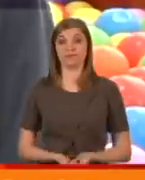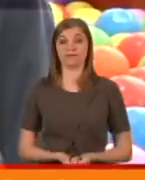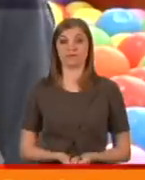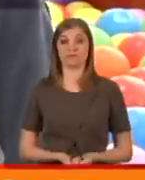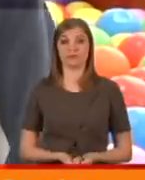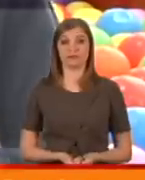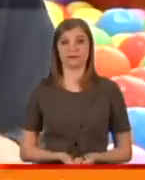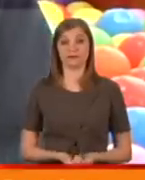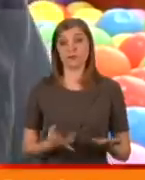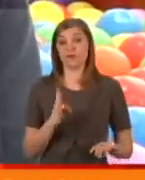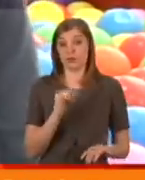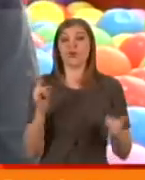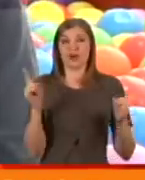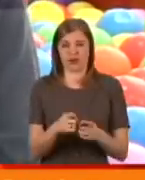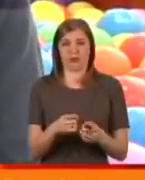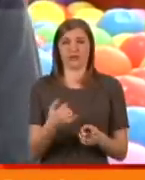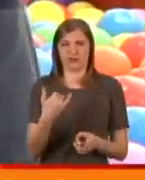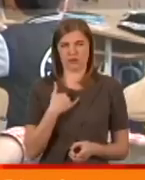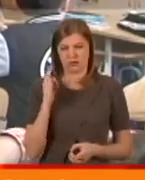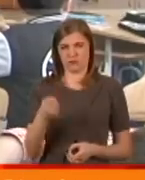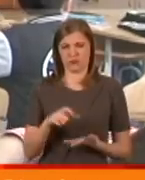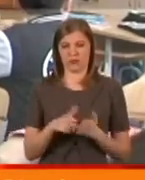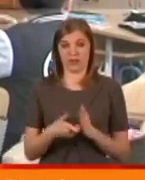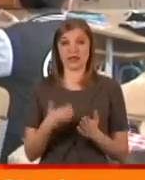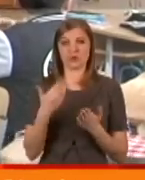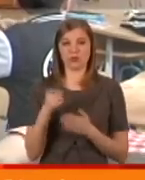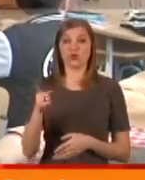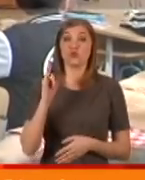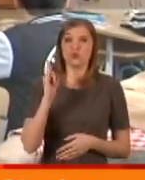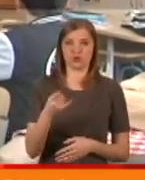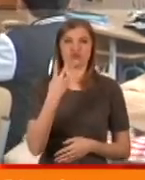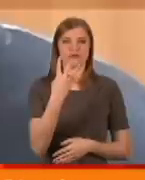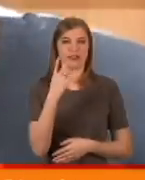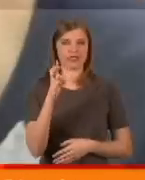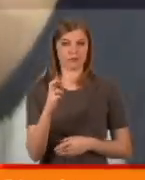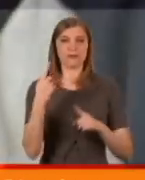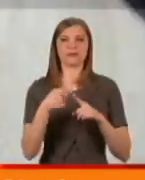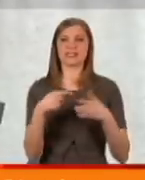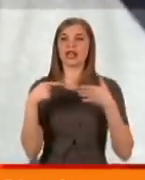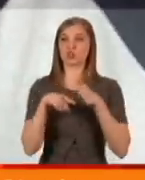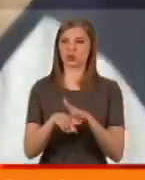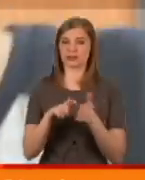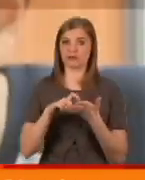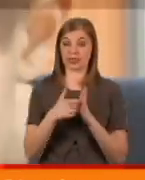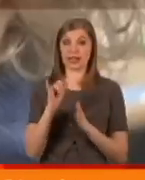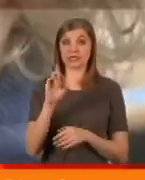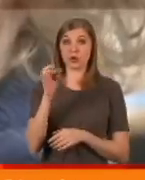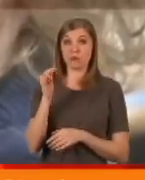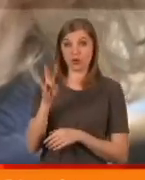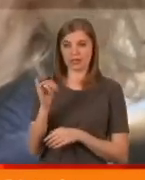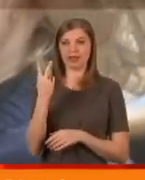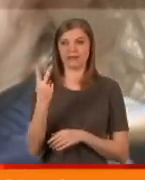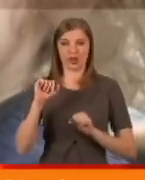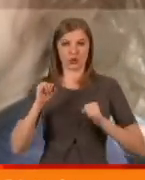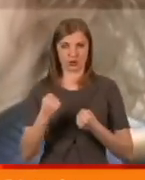иногда ну короче у нас крутой к ось їхній крутий четвертий Б це інклюзивний клас і Богданчик і його